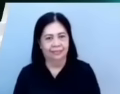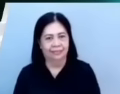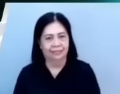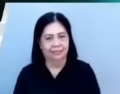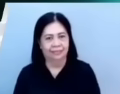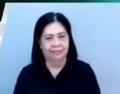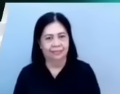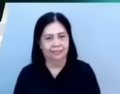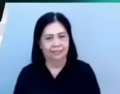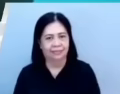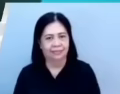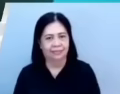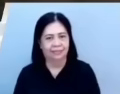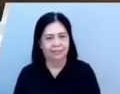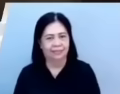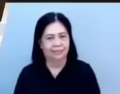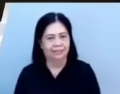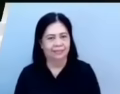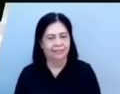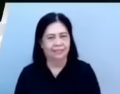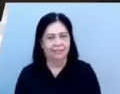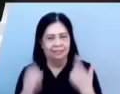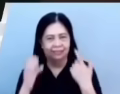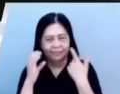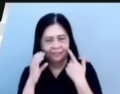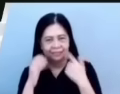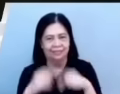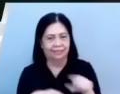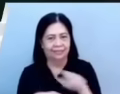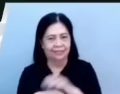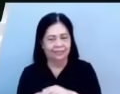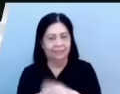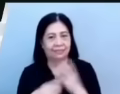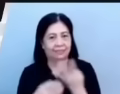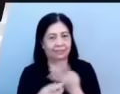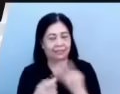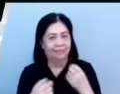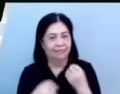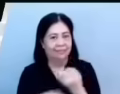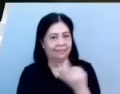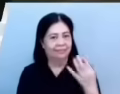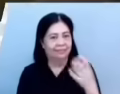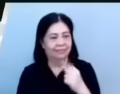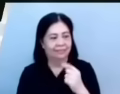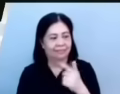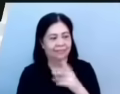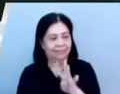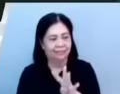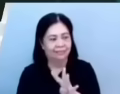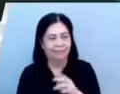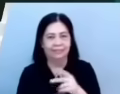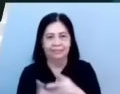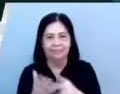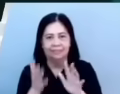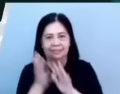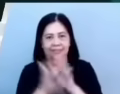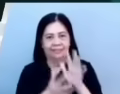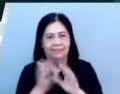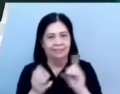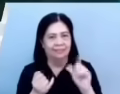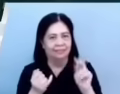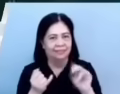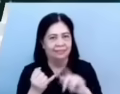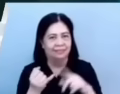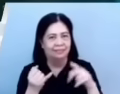Siya lang mga sis. Sa pasilip noong Kapuso Countdown to 2024, party mode na sina Danaya, Pirena,